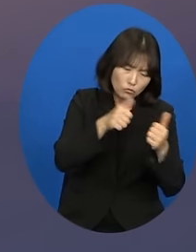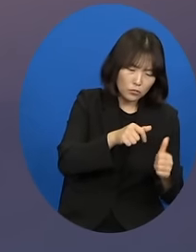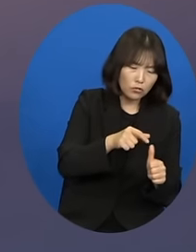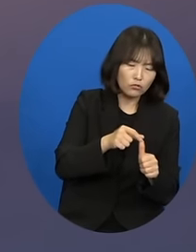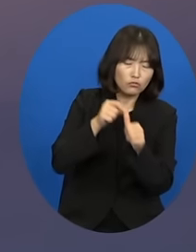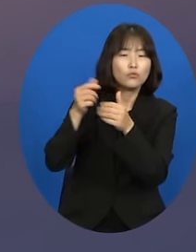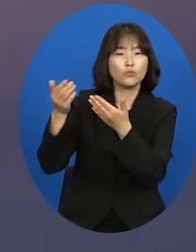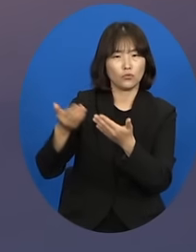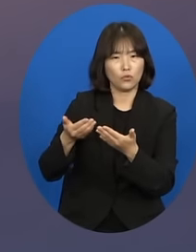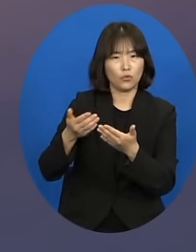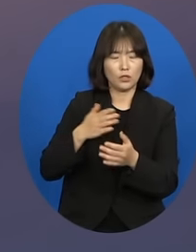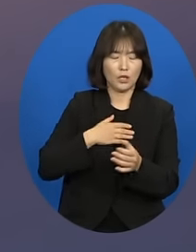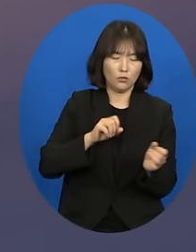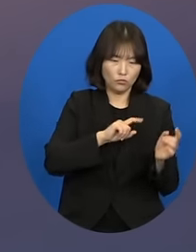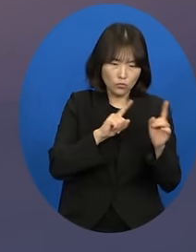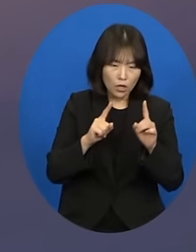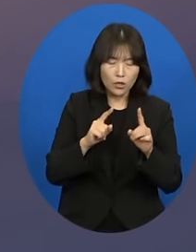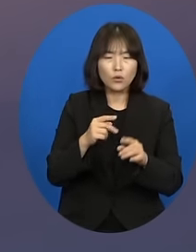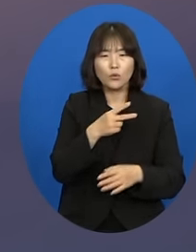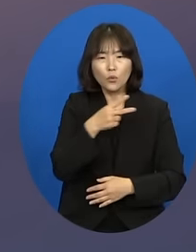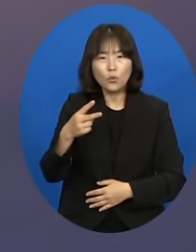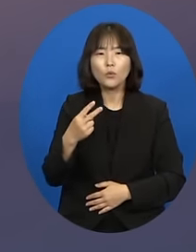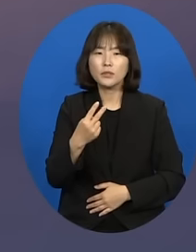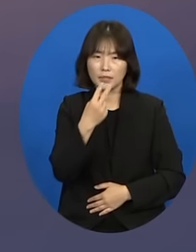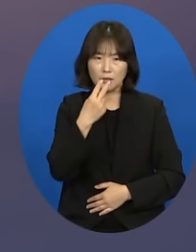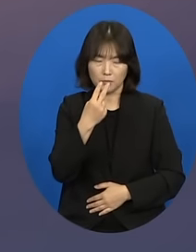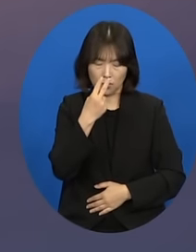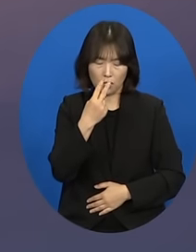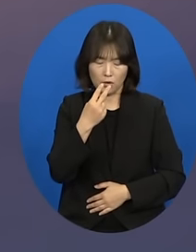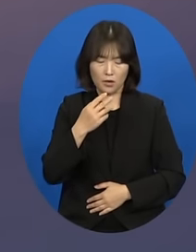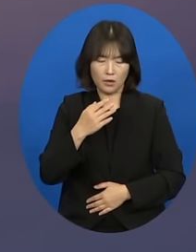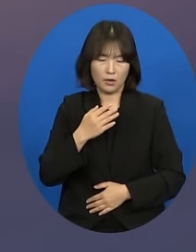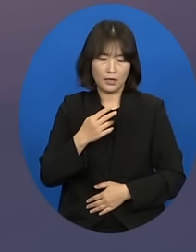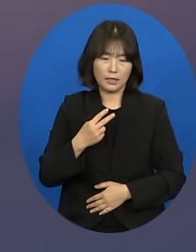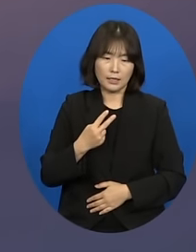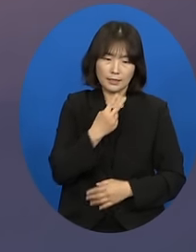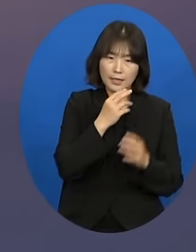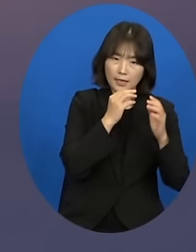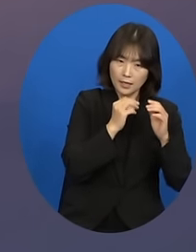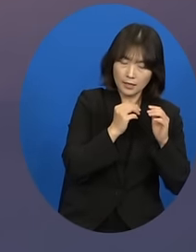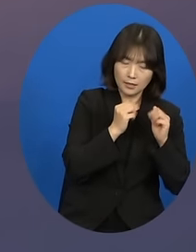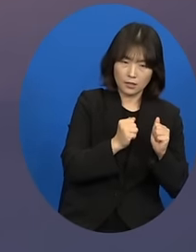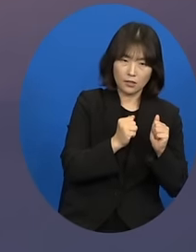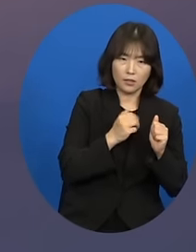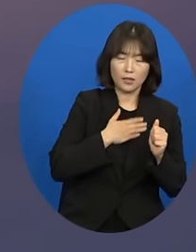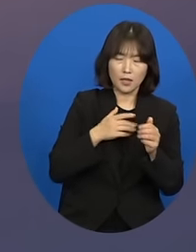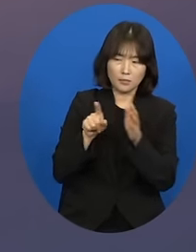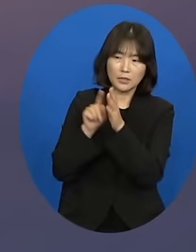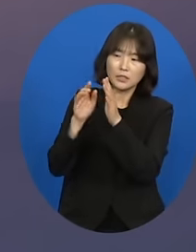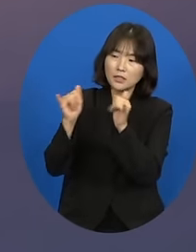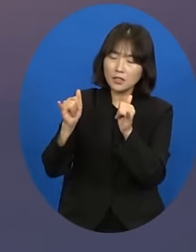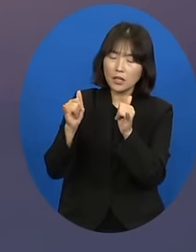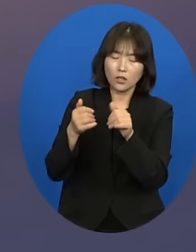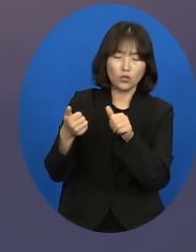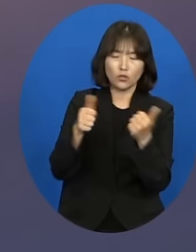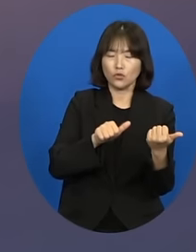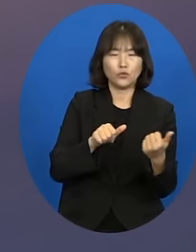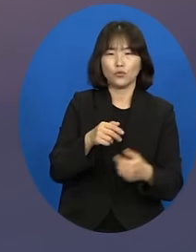곧 부활이요 생명이니 무릇 살아서 나를 믿는 자는 죽지 않는 것이죠.